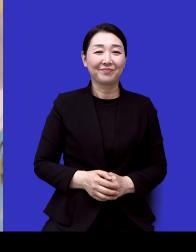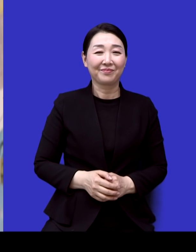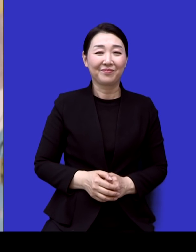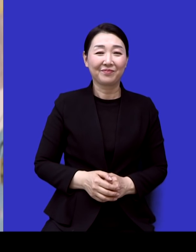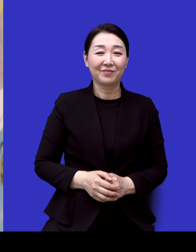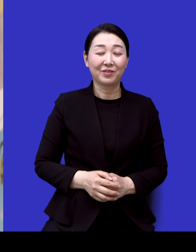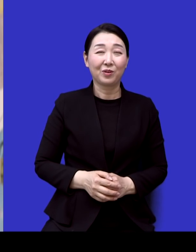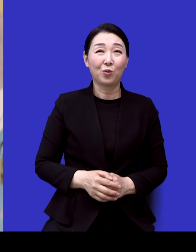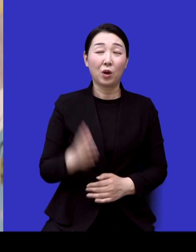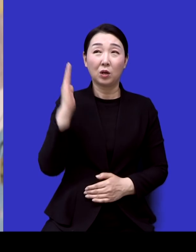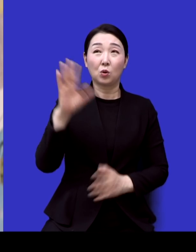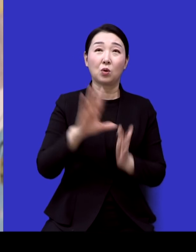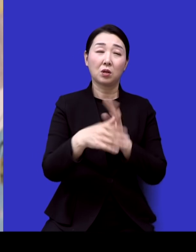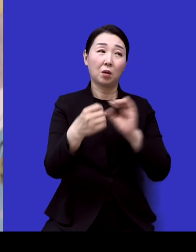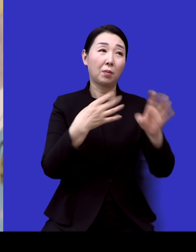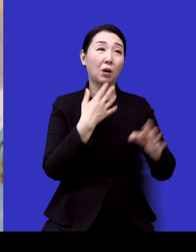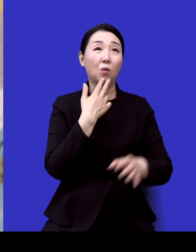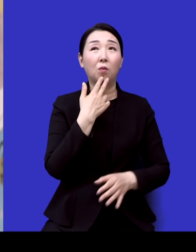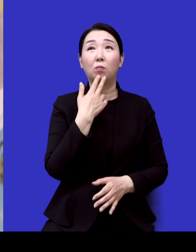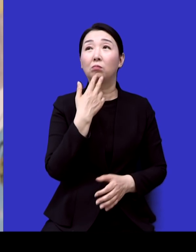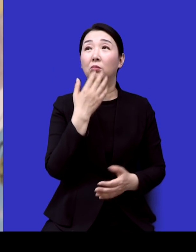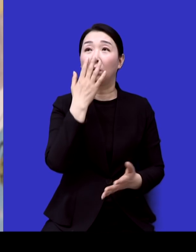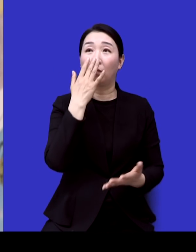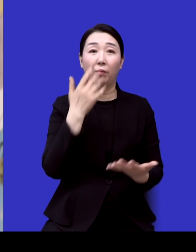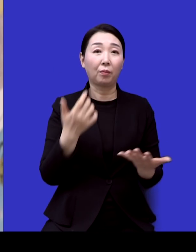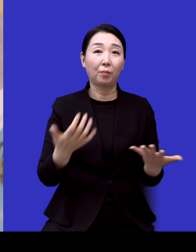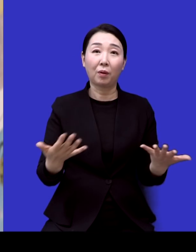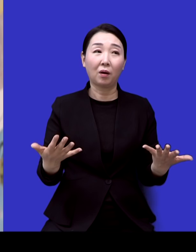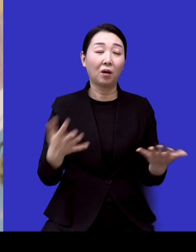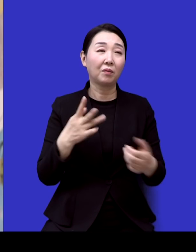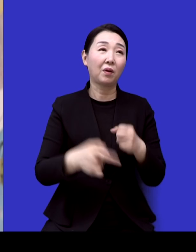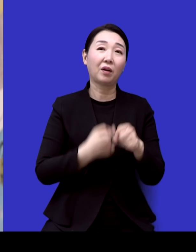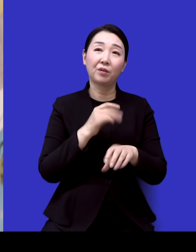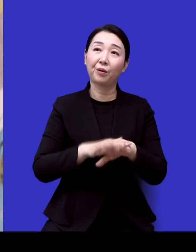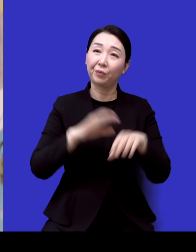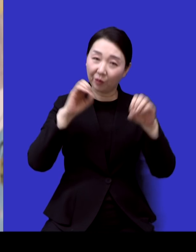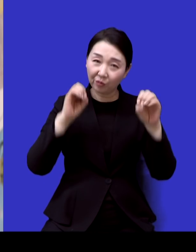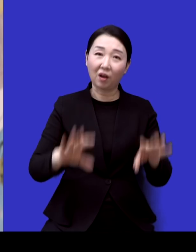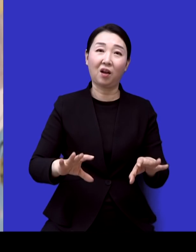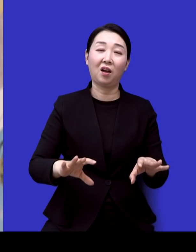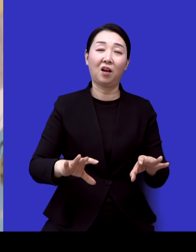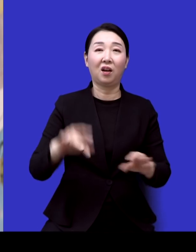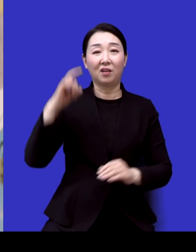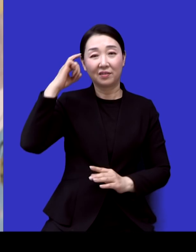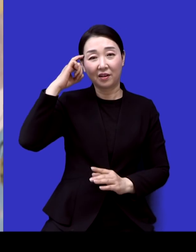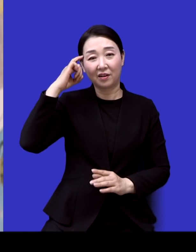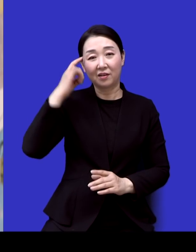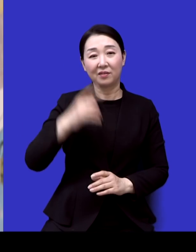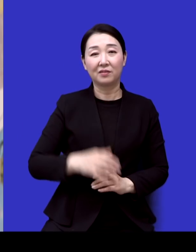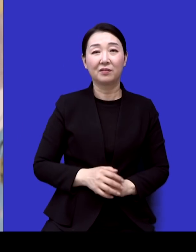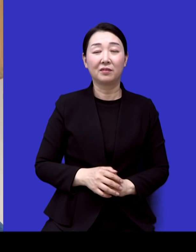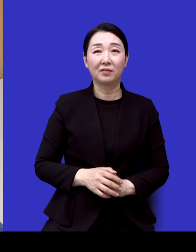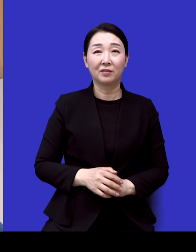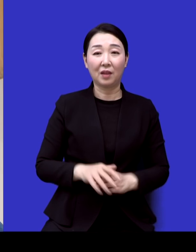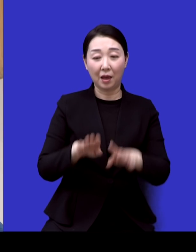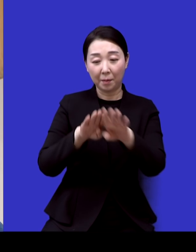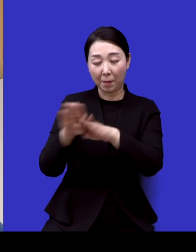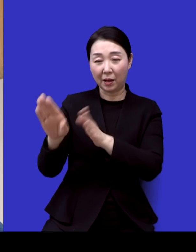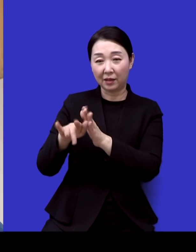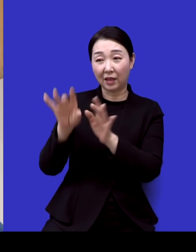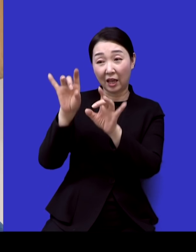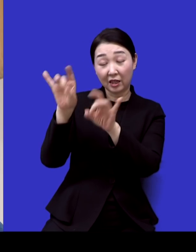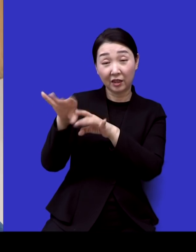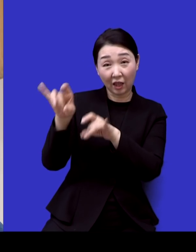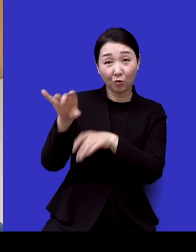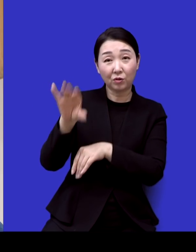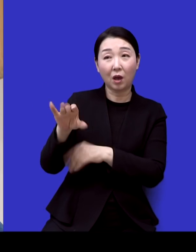아무런 반응도 없는 것 같고 네네네. 정말 내가 1년 낭비했구나 이런 생각을 하고 방학 때 잠깐 태국에